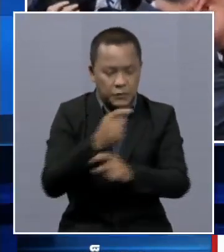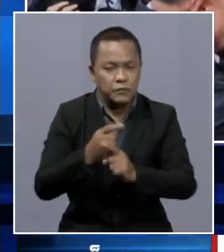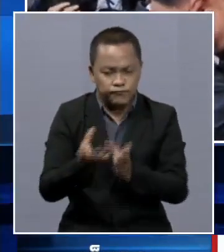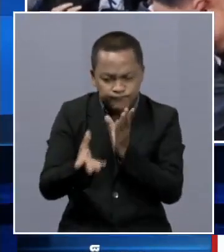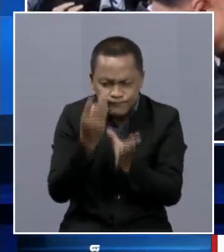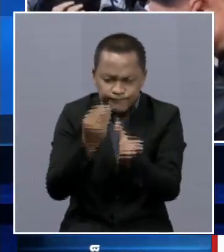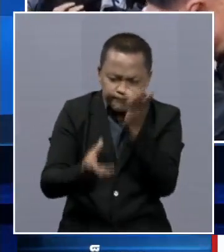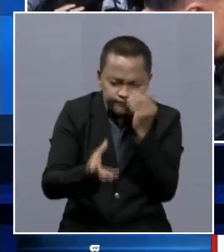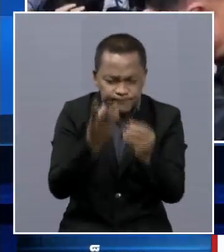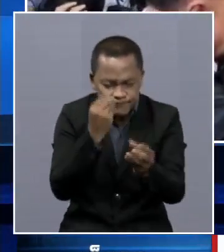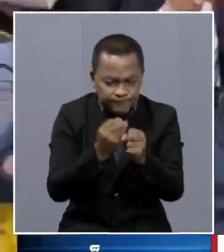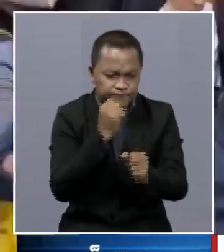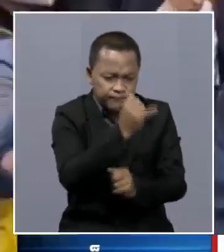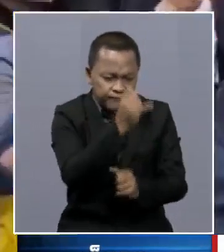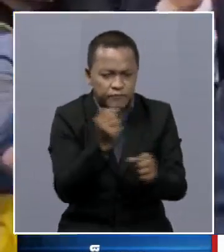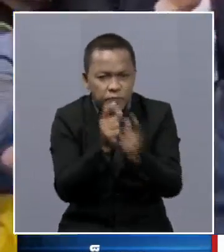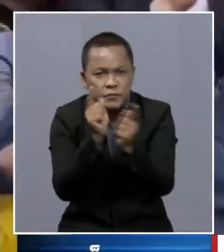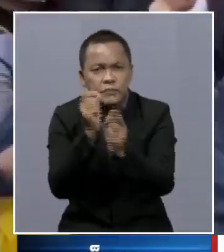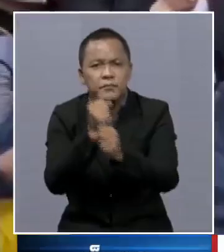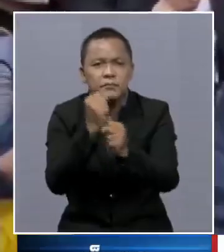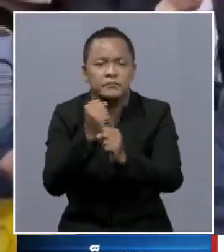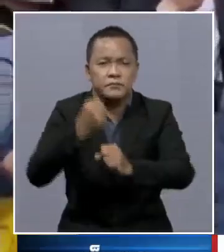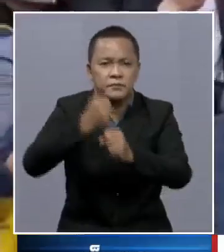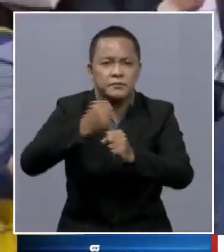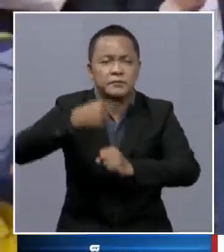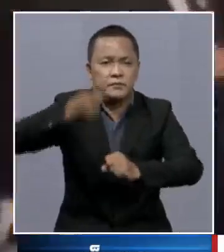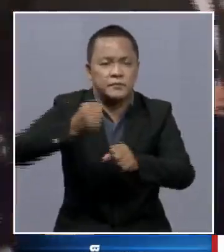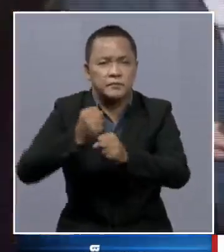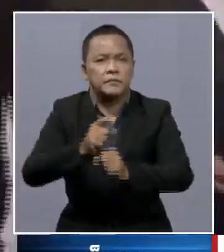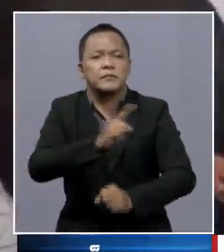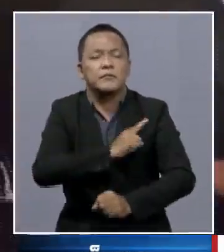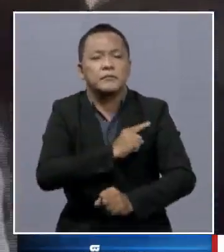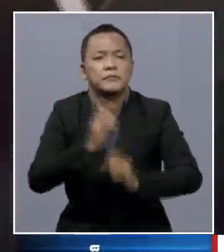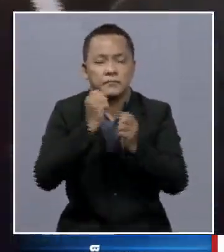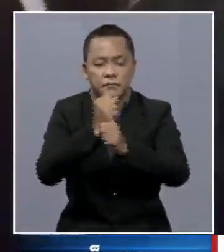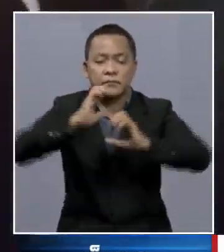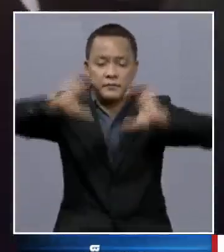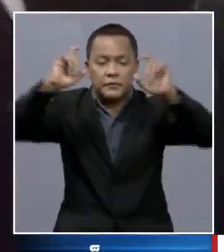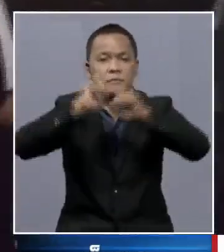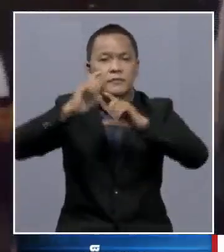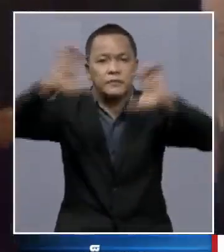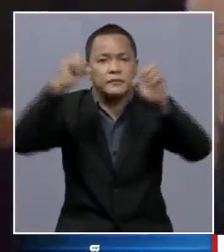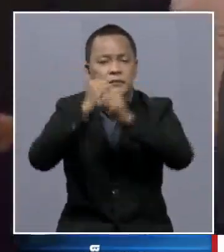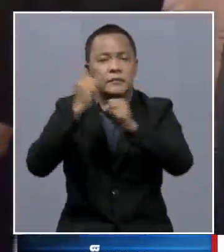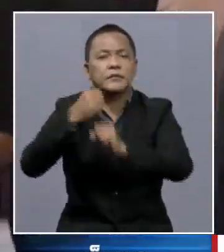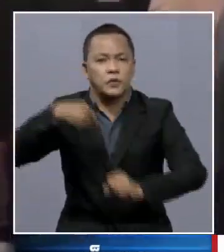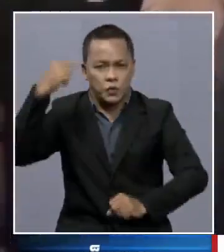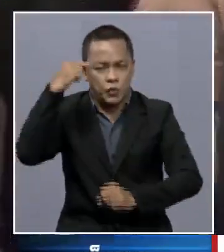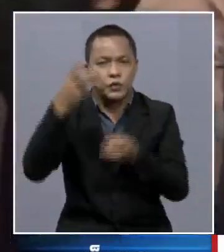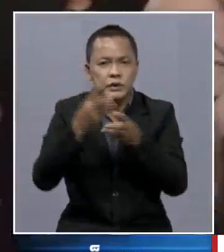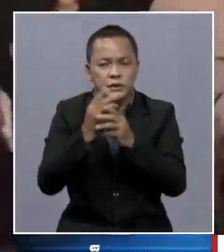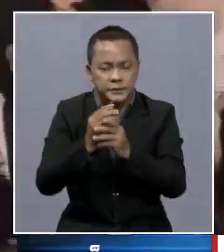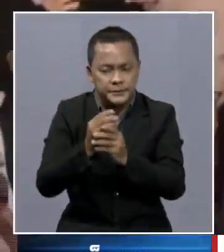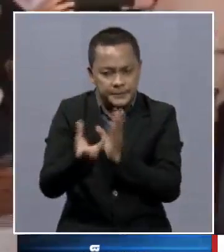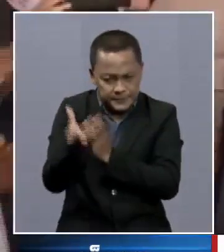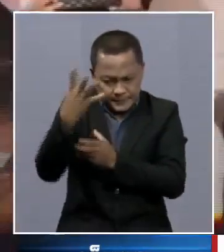เรีนรู้จากกโกพื้นที่การทำงานอย่างหนักด้ภารกิจ ราชการต่จึงรับรู้ว่าการปรู่ฝ